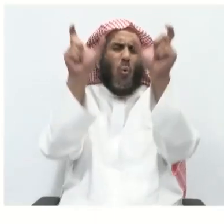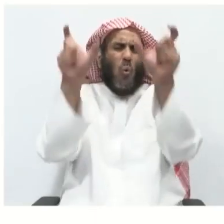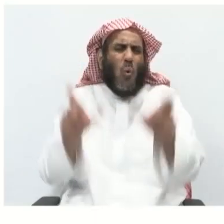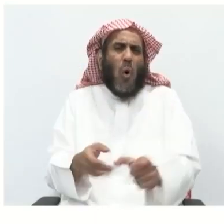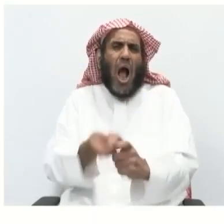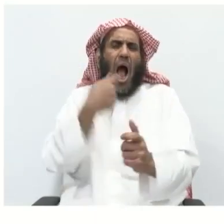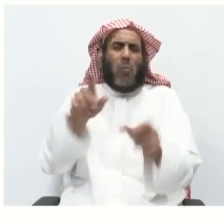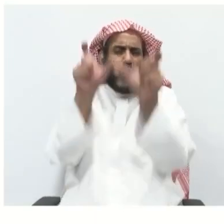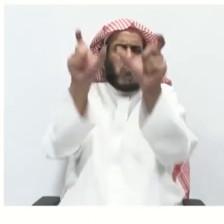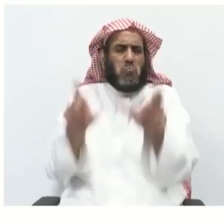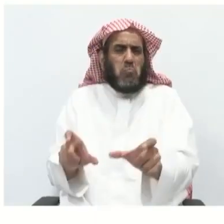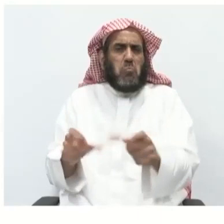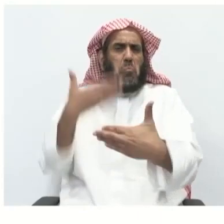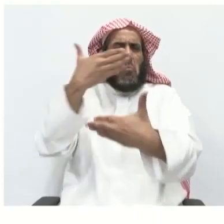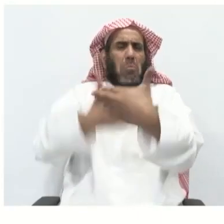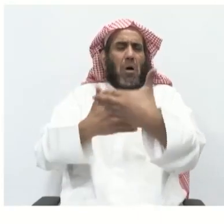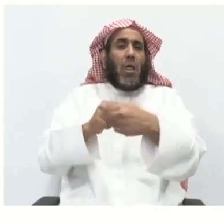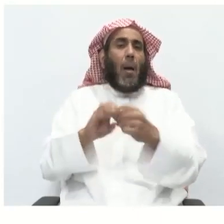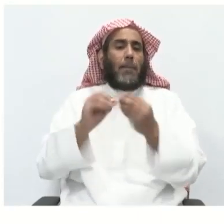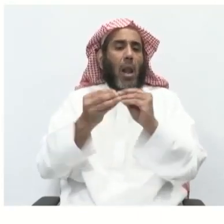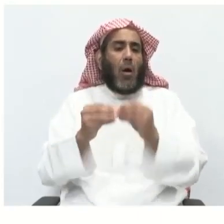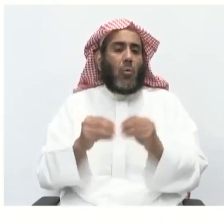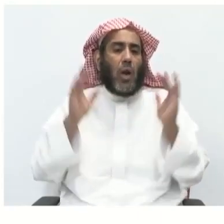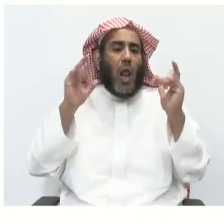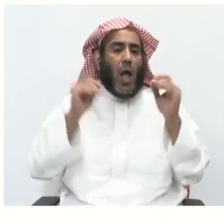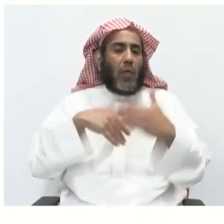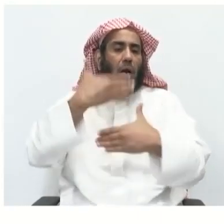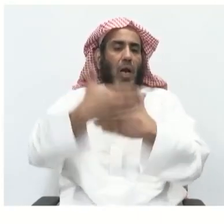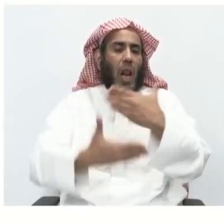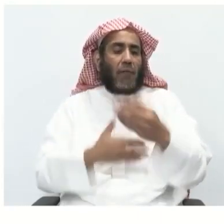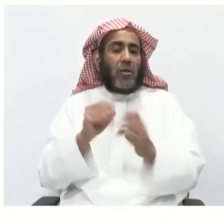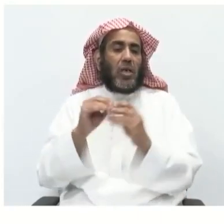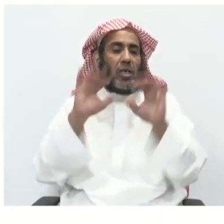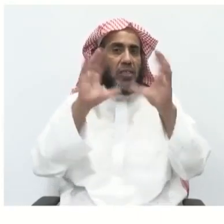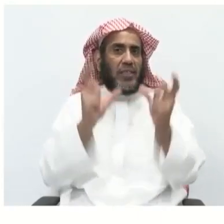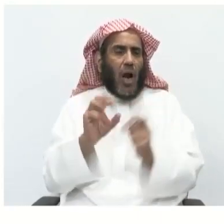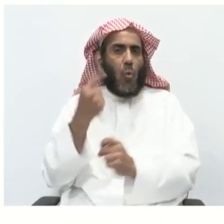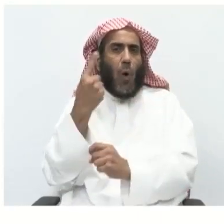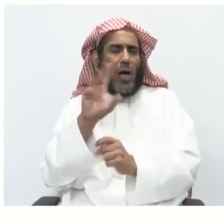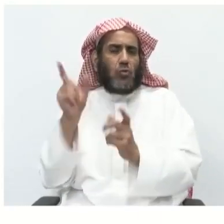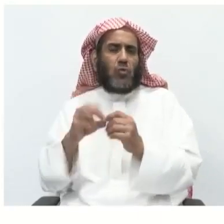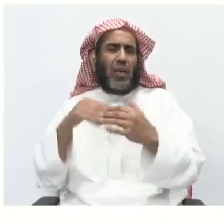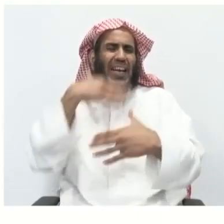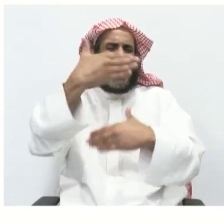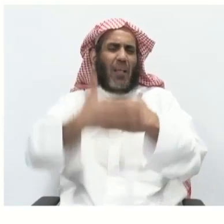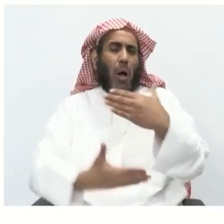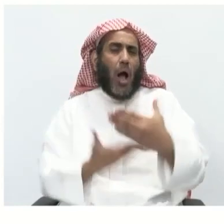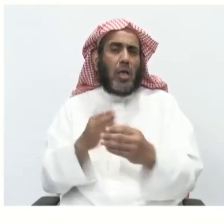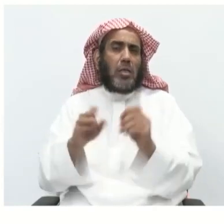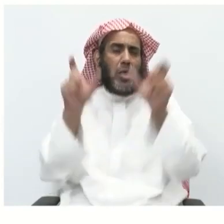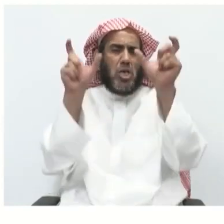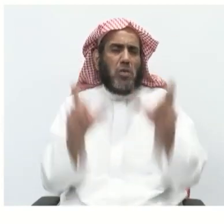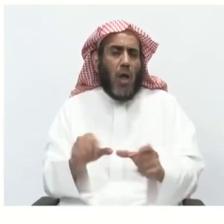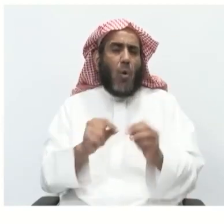اليها وهذا هو باللون الاخضر الغلاف لديك الشكل واحد يشكل الغلاف طبقه حمايه حول